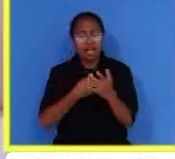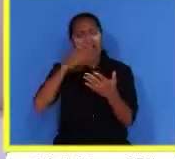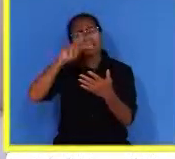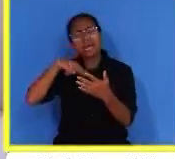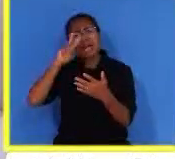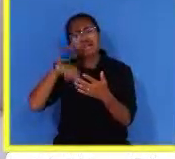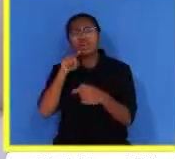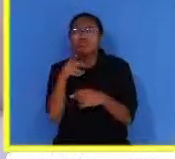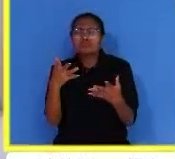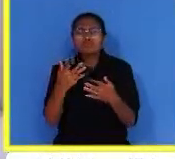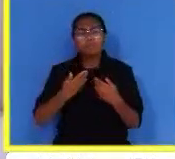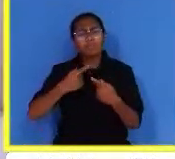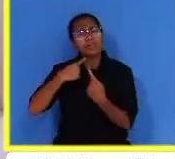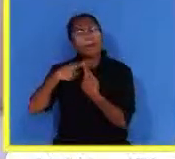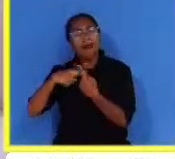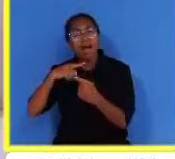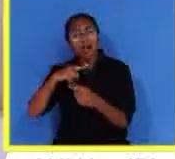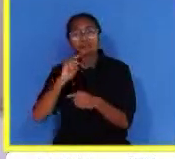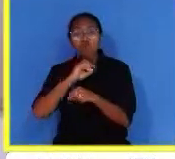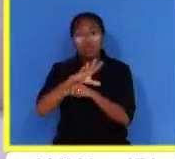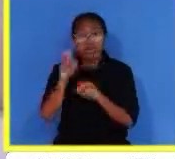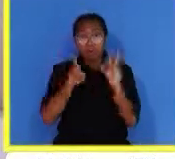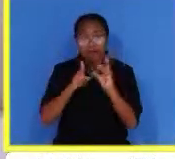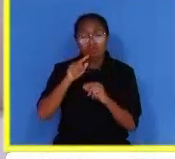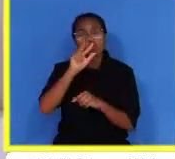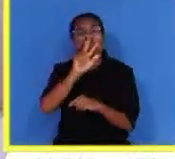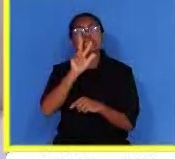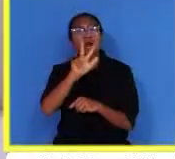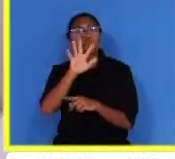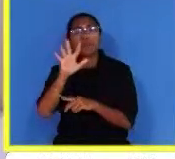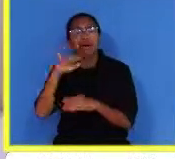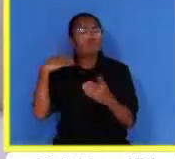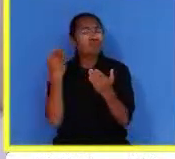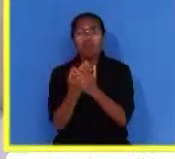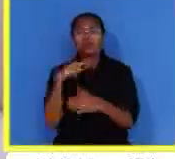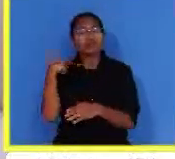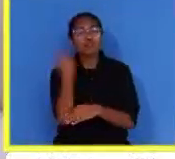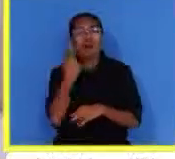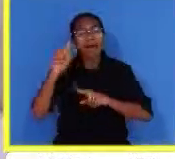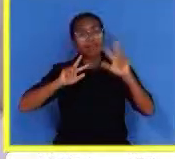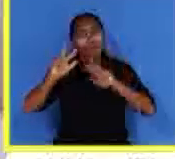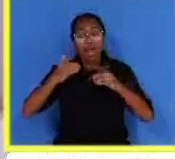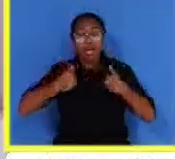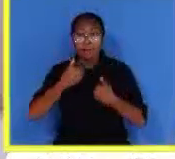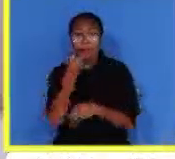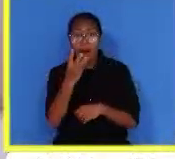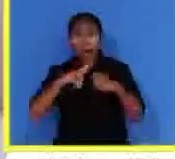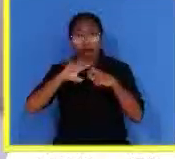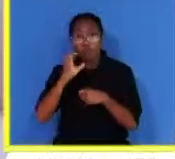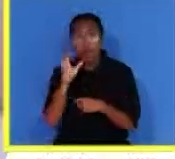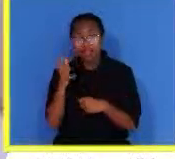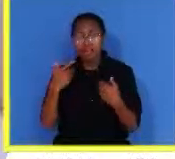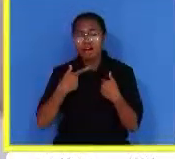analisa itu penambahan kasus di 35 kasus saja se-NTT. Jadi ada beberapa kabupaten yang